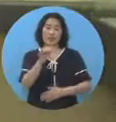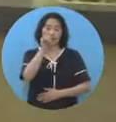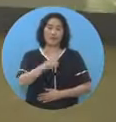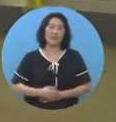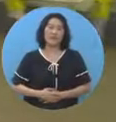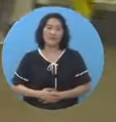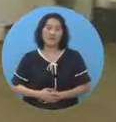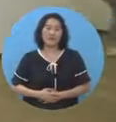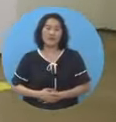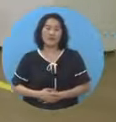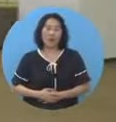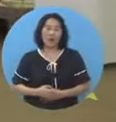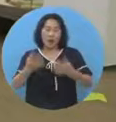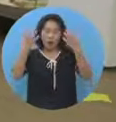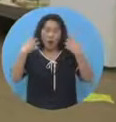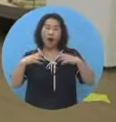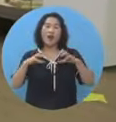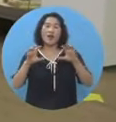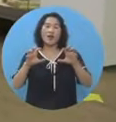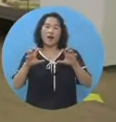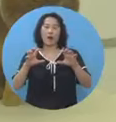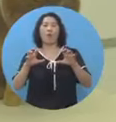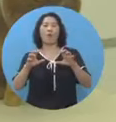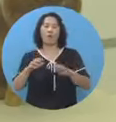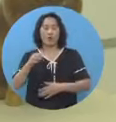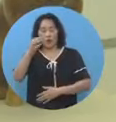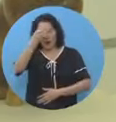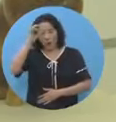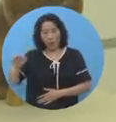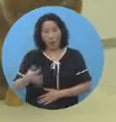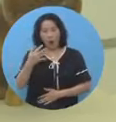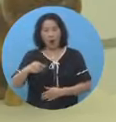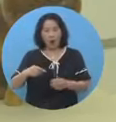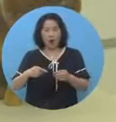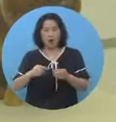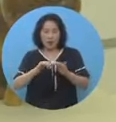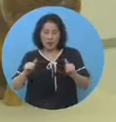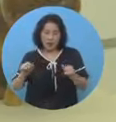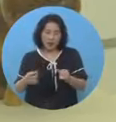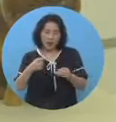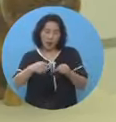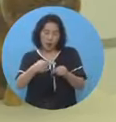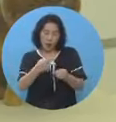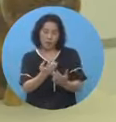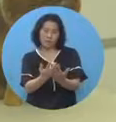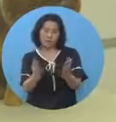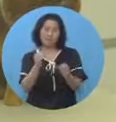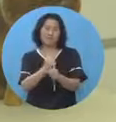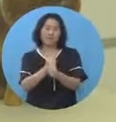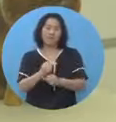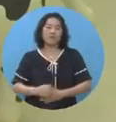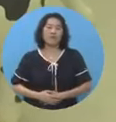특별전도 눈길을 끕니다. 친숙한 동물인 호랑이가 솜씨 좋은 공예가의 손끝에서 목조각으로